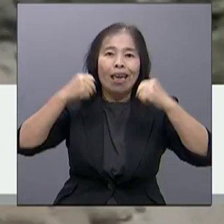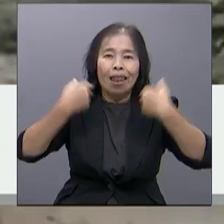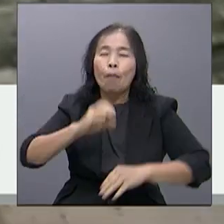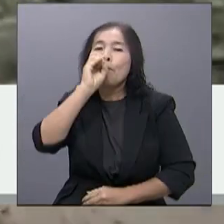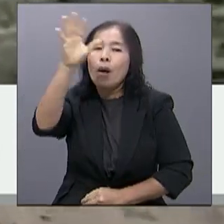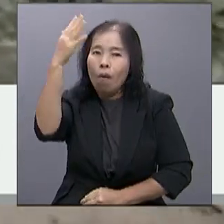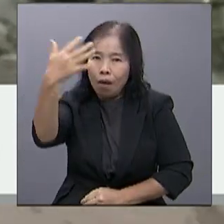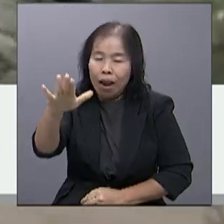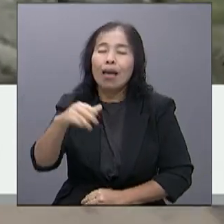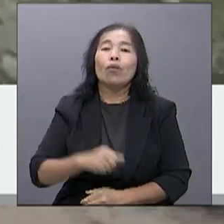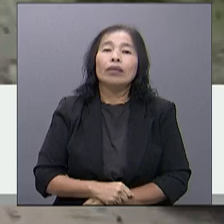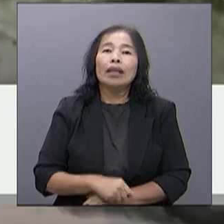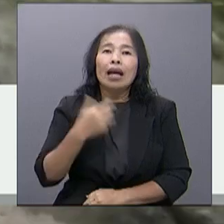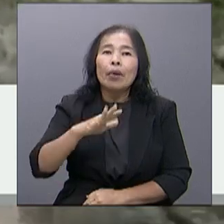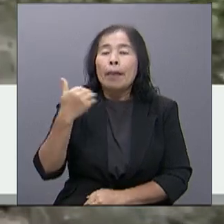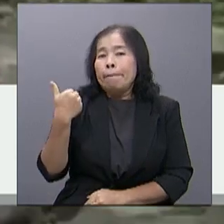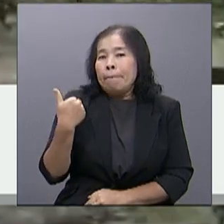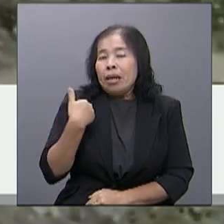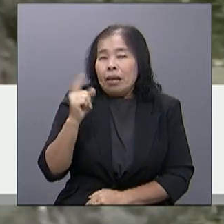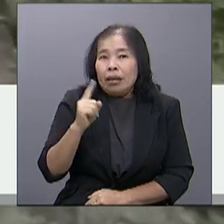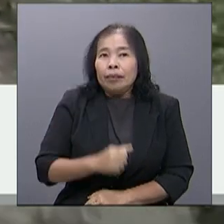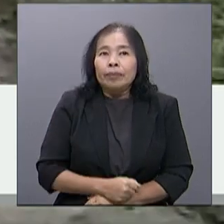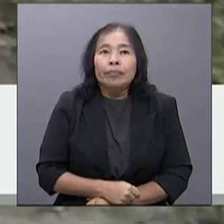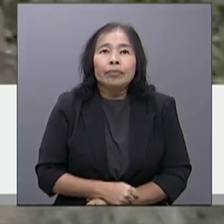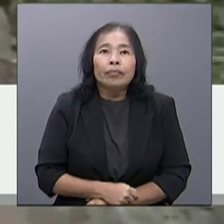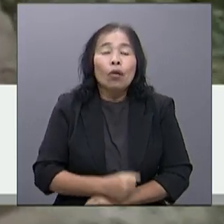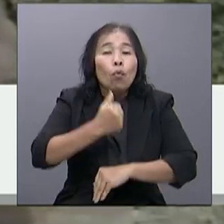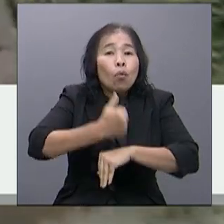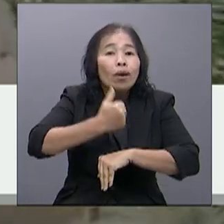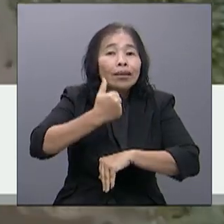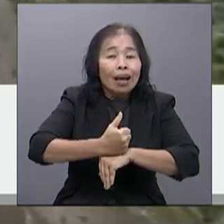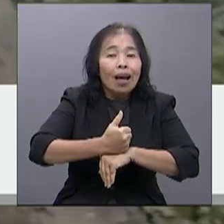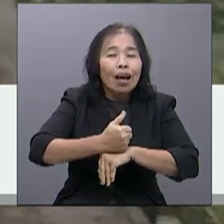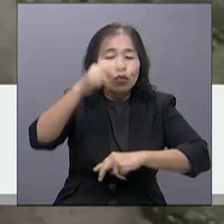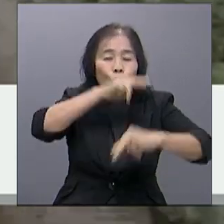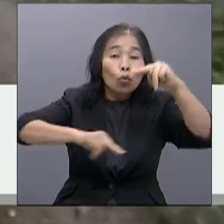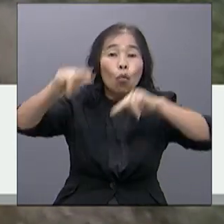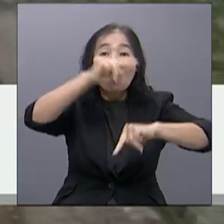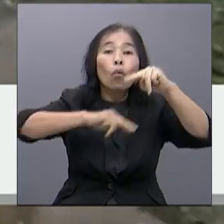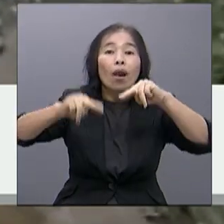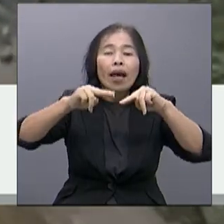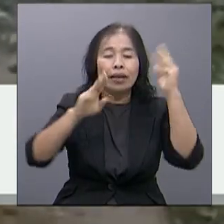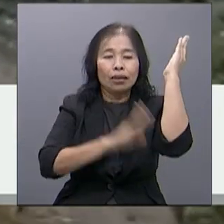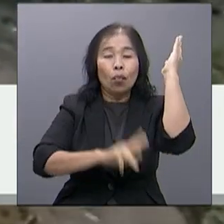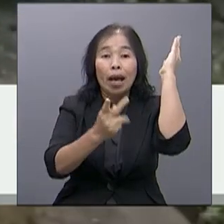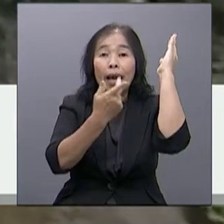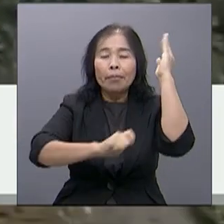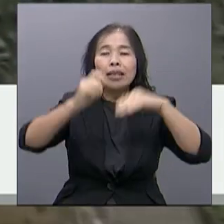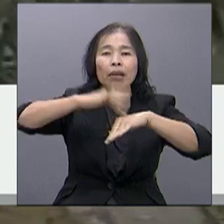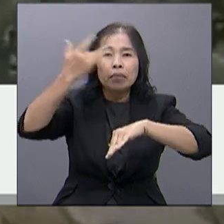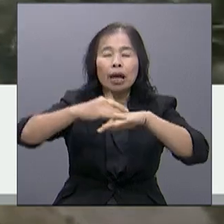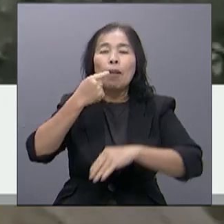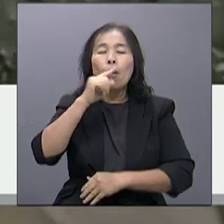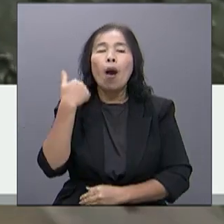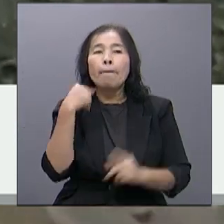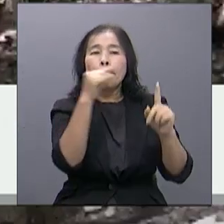ชาตินะคะนายเขมชาติห้วยเมืองหัวหน้าอุทยานแห่งชาติเขาพนมเบญจาจังหวัดกระบี่ก็บอกว่าได้รับคำสั่งมาจาก